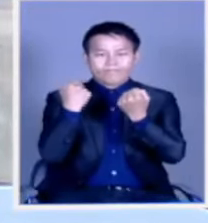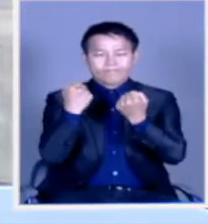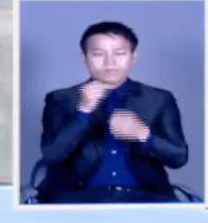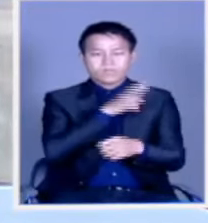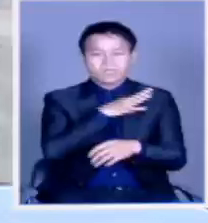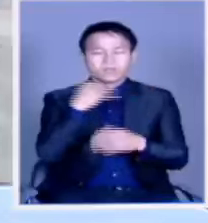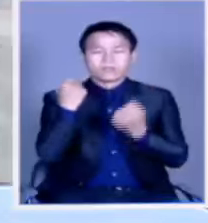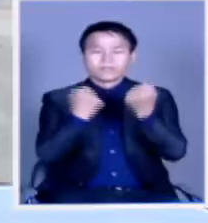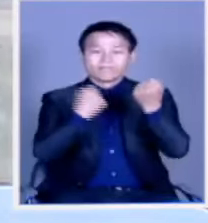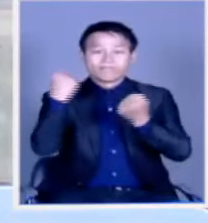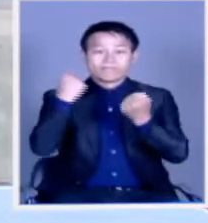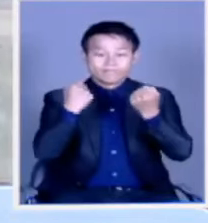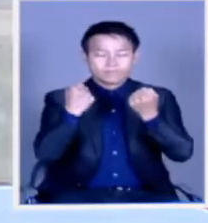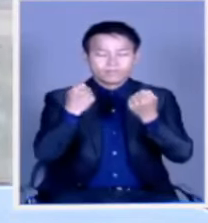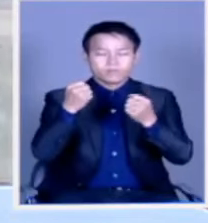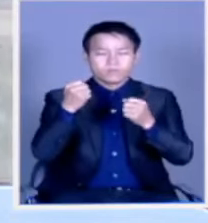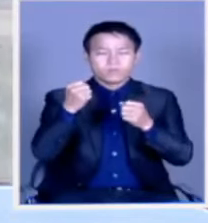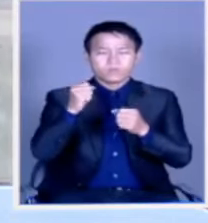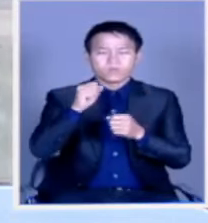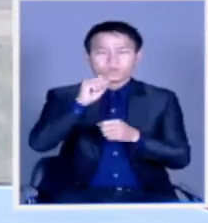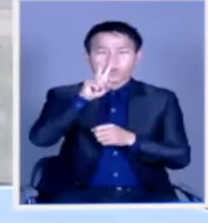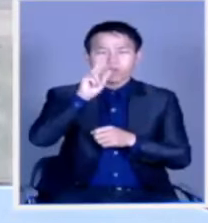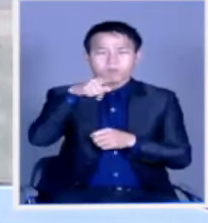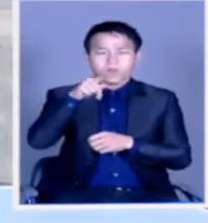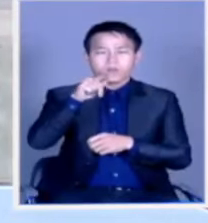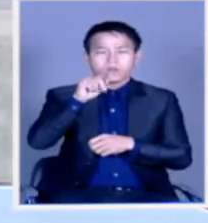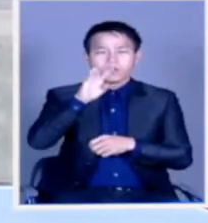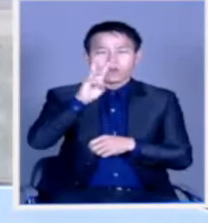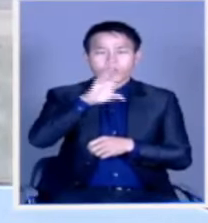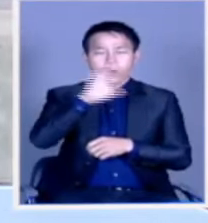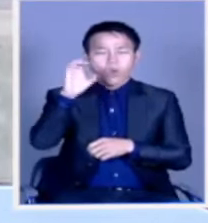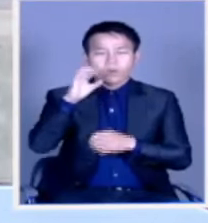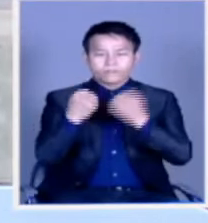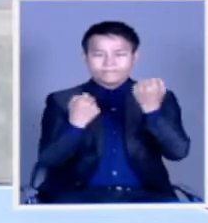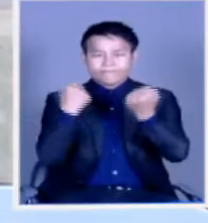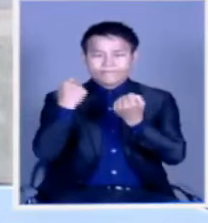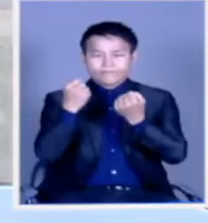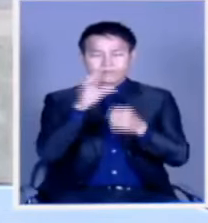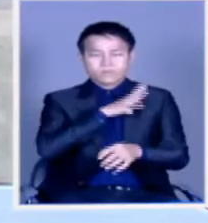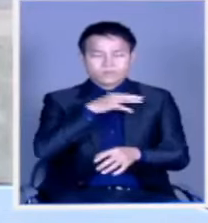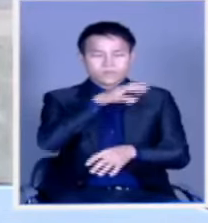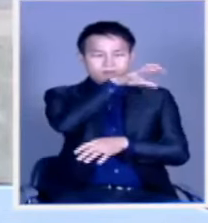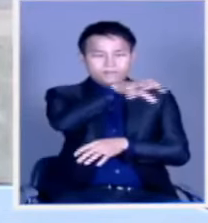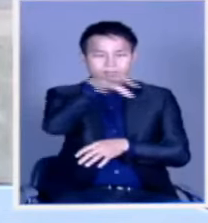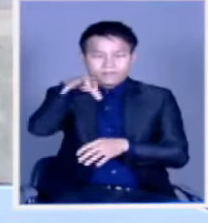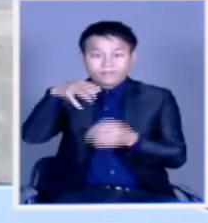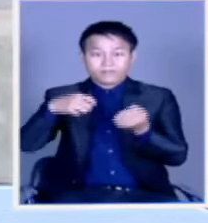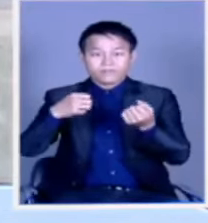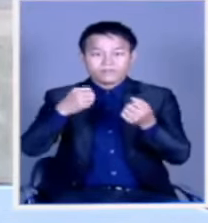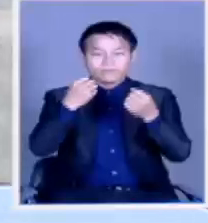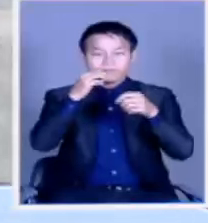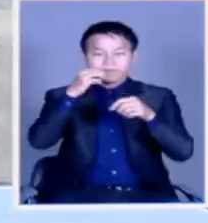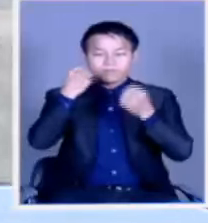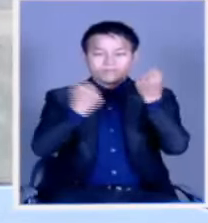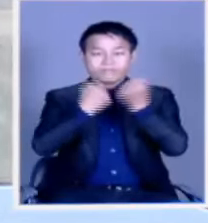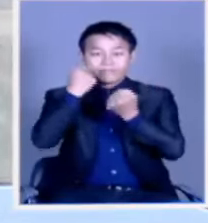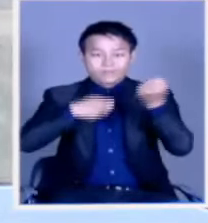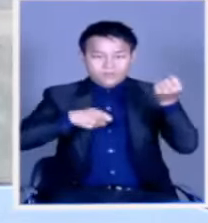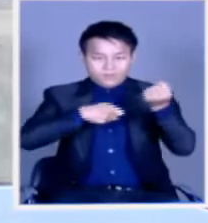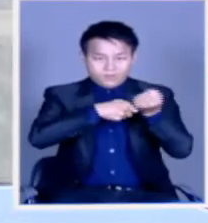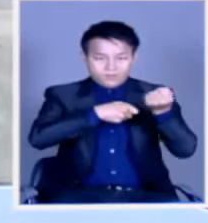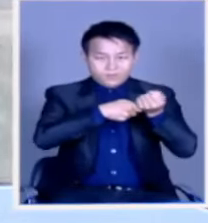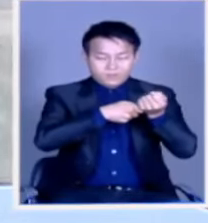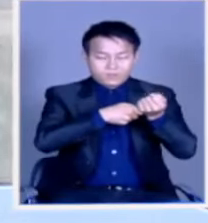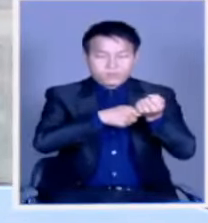ถใหญ่ที่เป็นรถไฟฟ้าเกือบ 2,600 คันและมีสถานีสร้างรถไฟฟ้าที่เปิดให้บริการแล้วจำนว